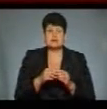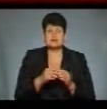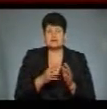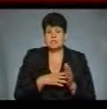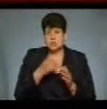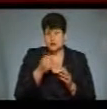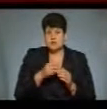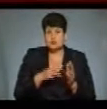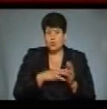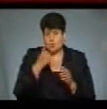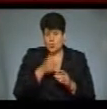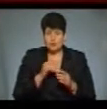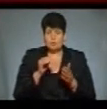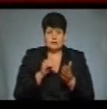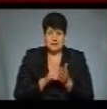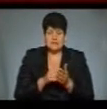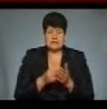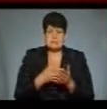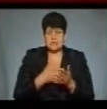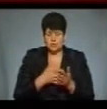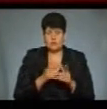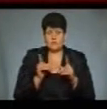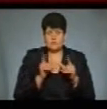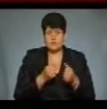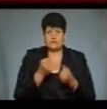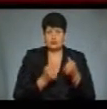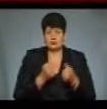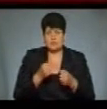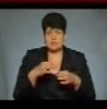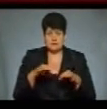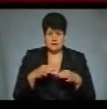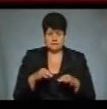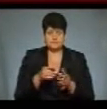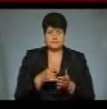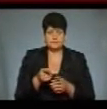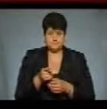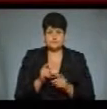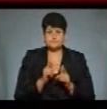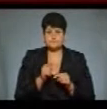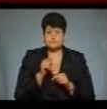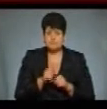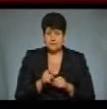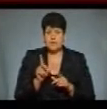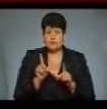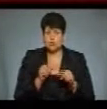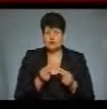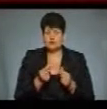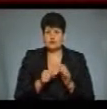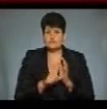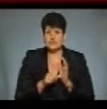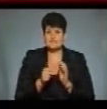ради встановив тарифи на перевезення пасажирів автомобільним та електричним транспортом в місті Тернополі, згідно з яким проїзд коштував 6